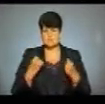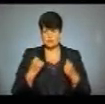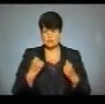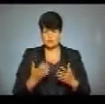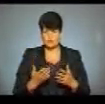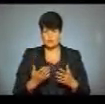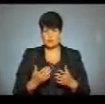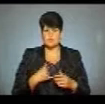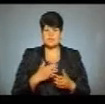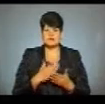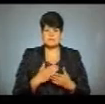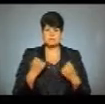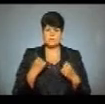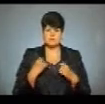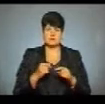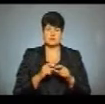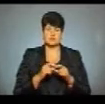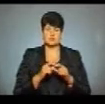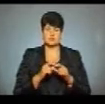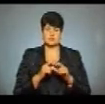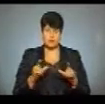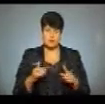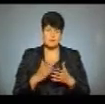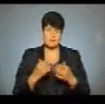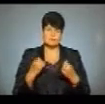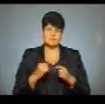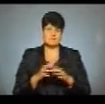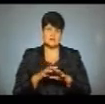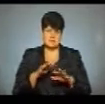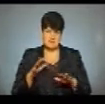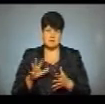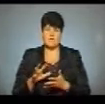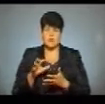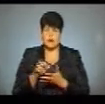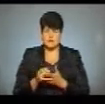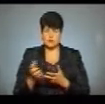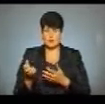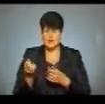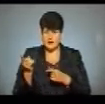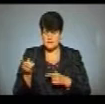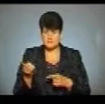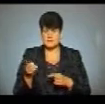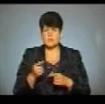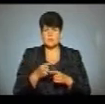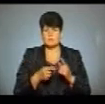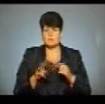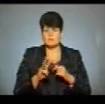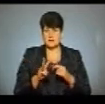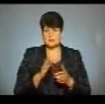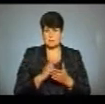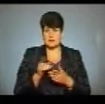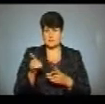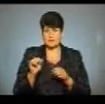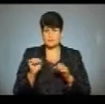нас є спортивна школа, має спортивний зал. Спортивна школа. Ми як в оренду беремо і ми до півтретьої маємо там